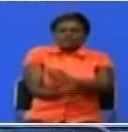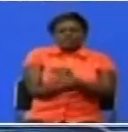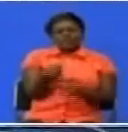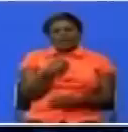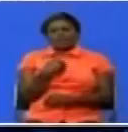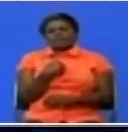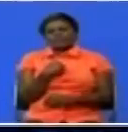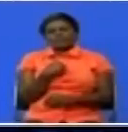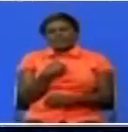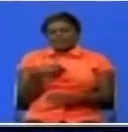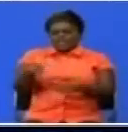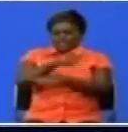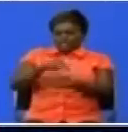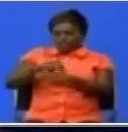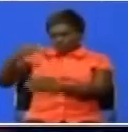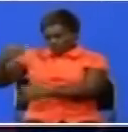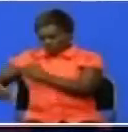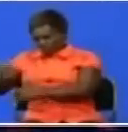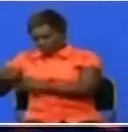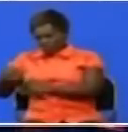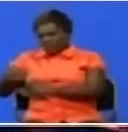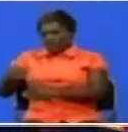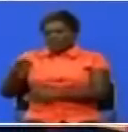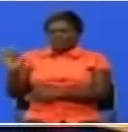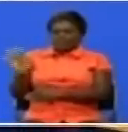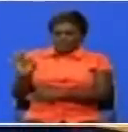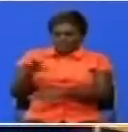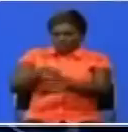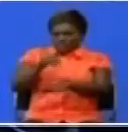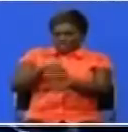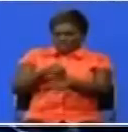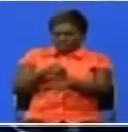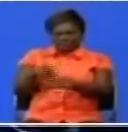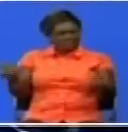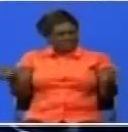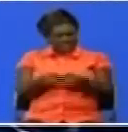ufisadi. Mataifa jirani na Denmark kama Finland, Sweden na Norway